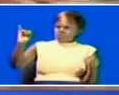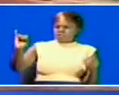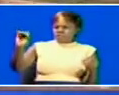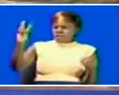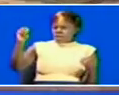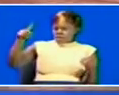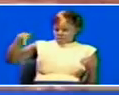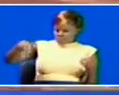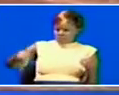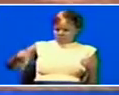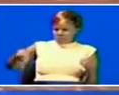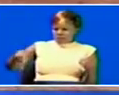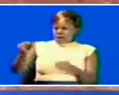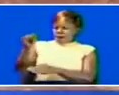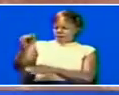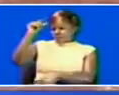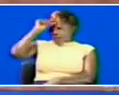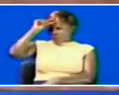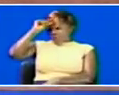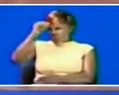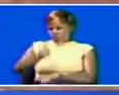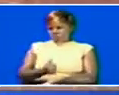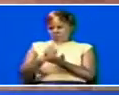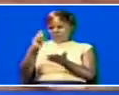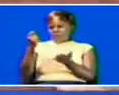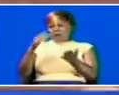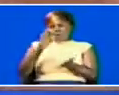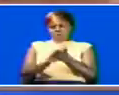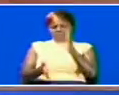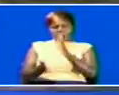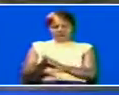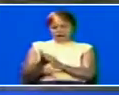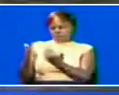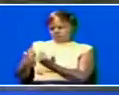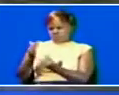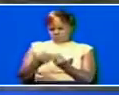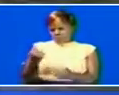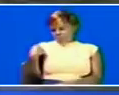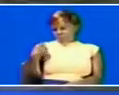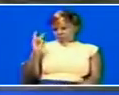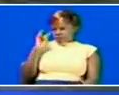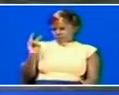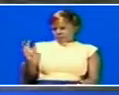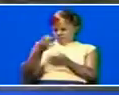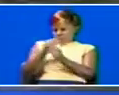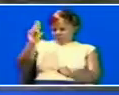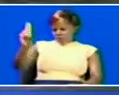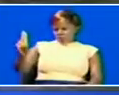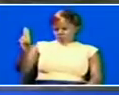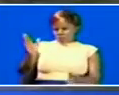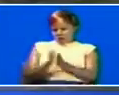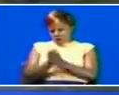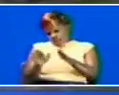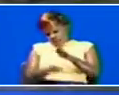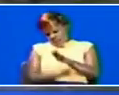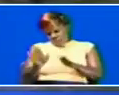Mbunge Memusi Kanchori aliomba serikali kuwasaidia Wakenya bila mapendeleo. Juzi tumeona Rais Uhuru na naibu